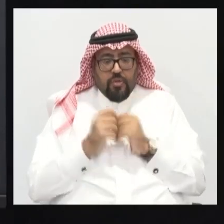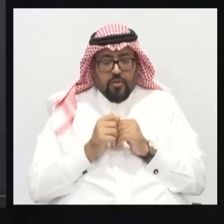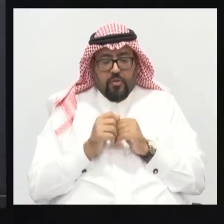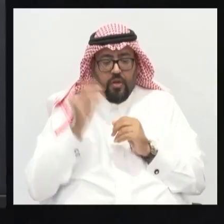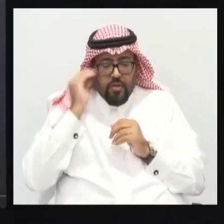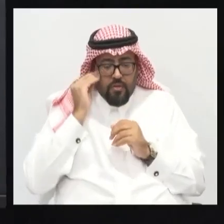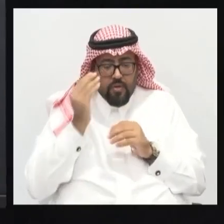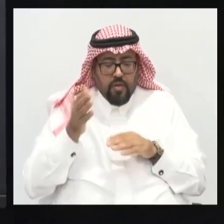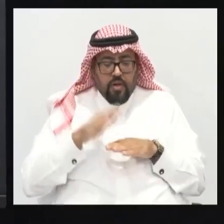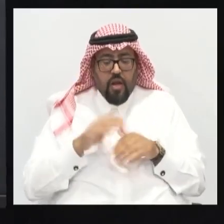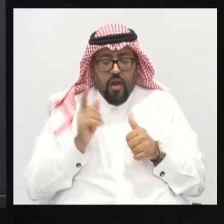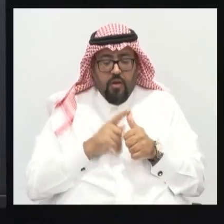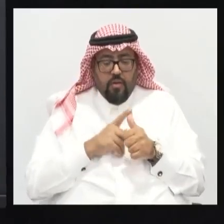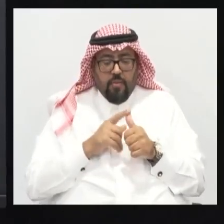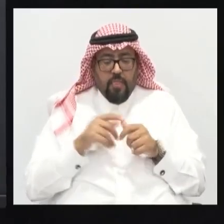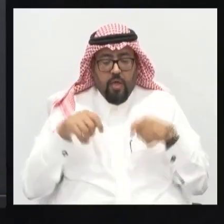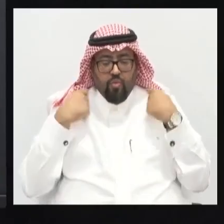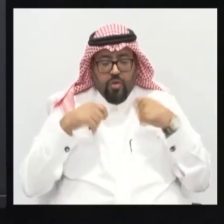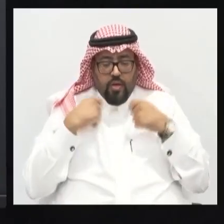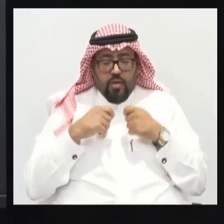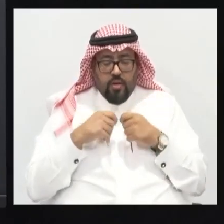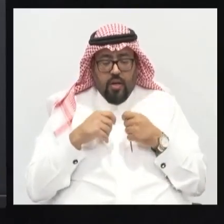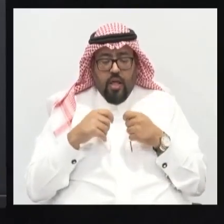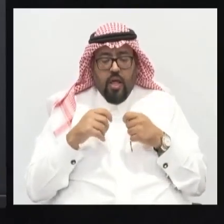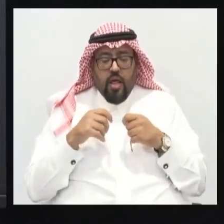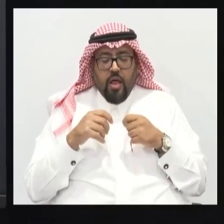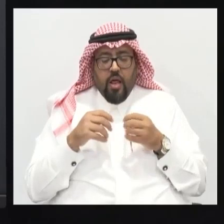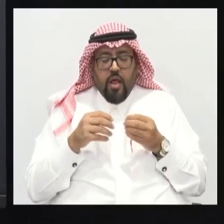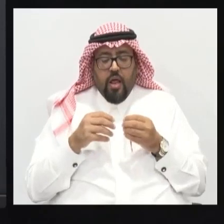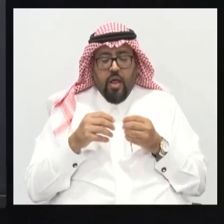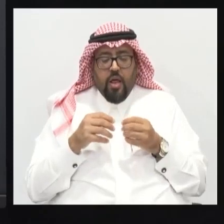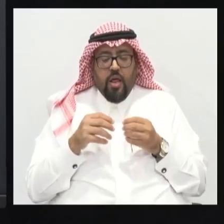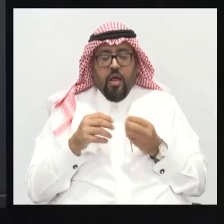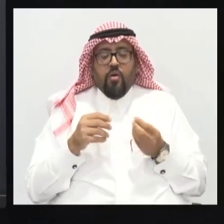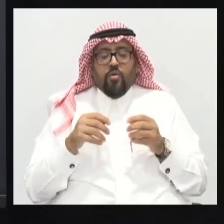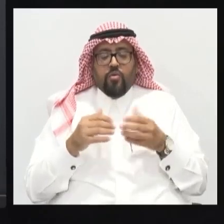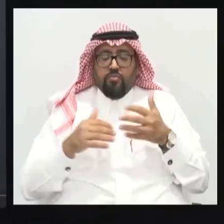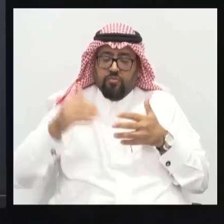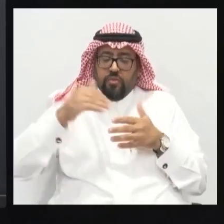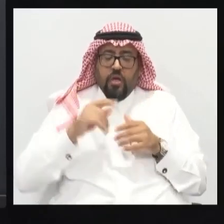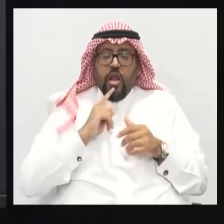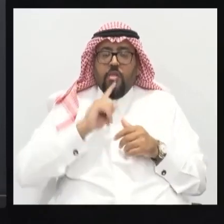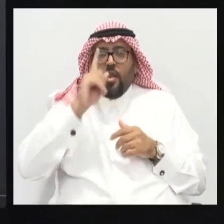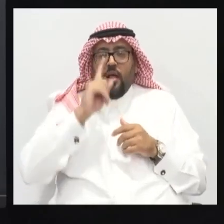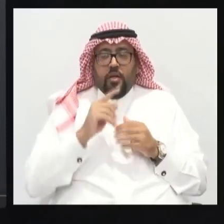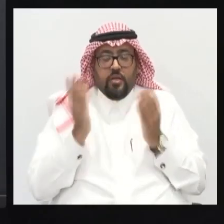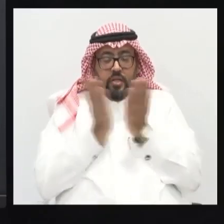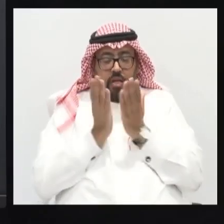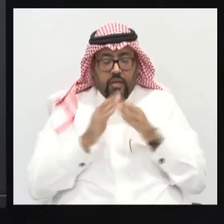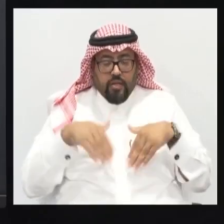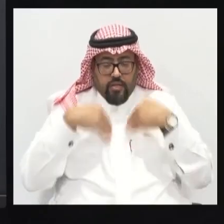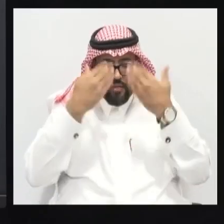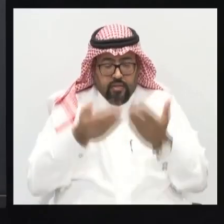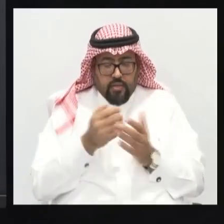وتعرفنا على اولا على وزاره الموارد والتنميه الاجتماعيه باذن الله تعالى سنتعرف